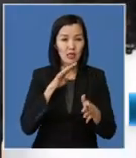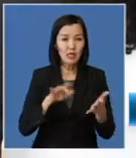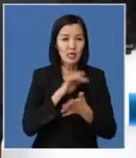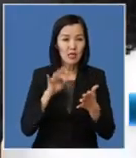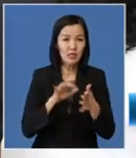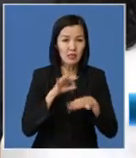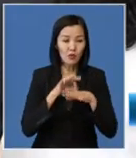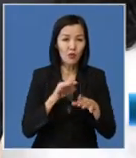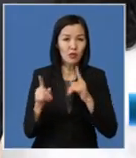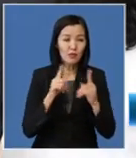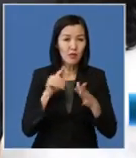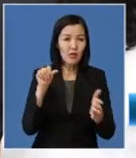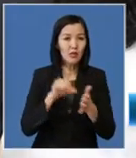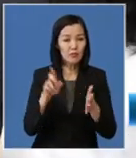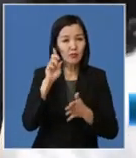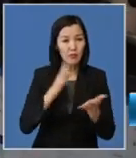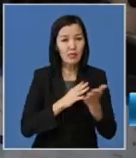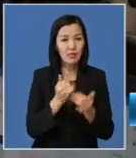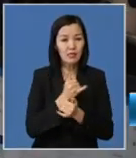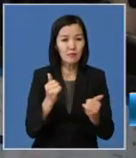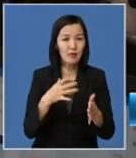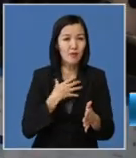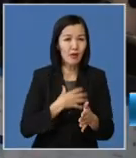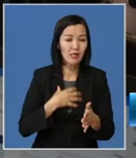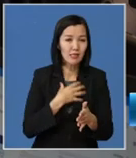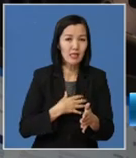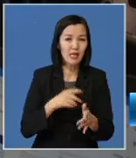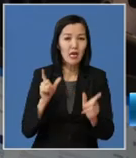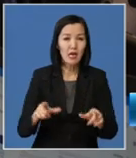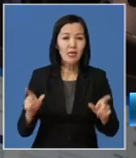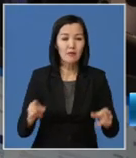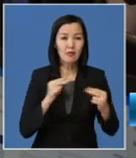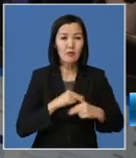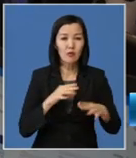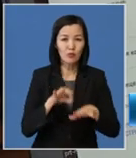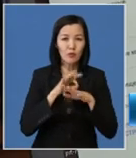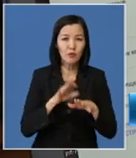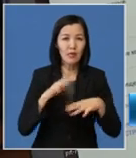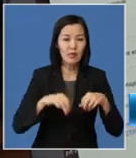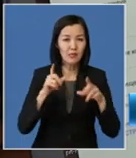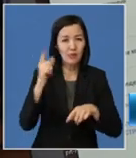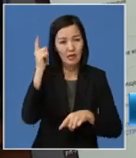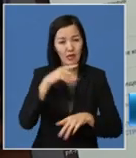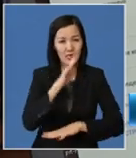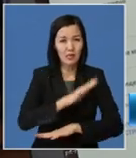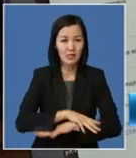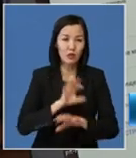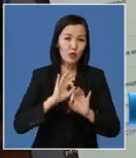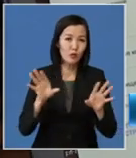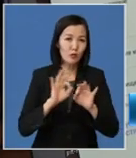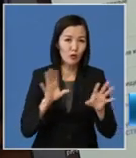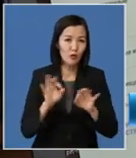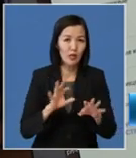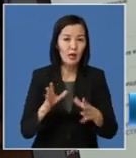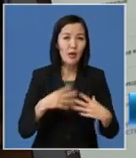өтті. Семинар қатысушыларына мемлекеттік қызметтің маңыздылығы мен азаматтармен жұмыс барысы және кәсіби этикасы жайлы түсіндірілді. Сонымен